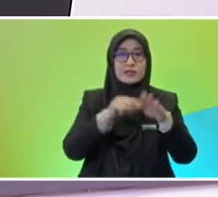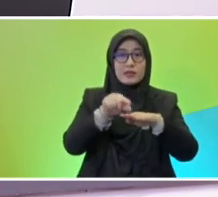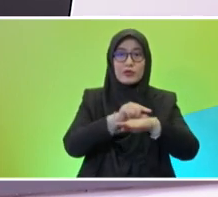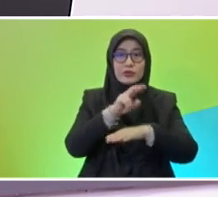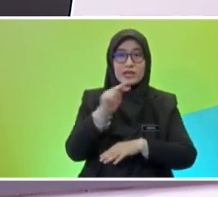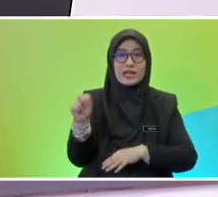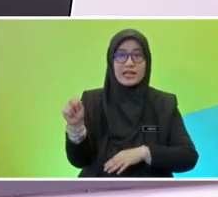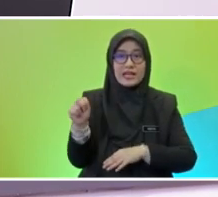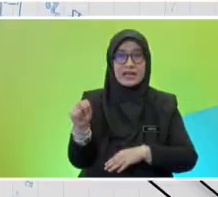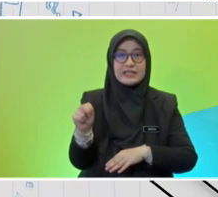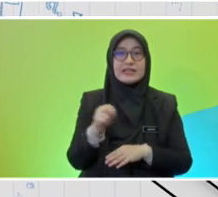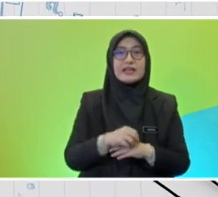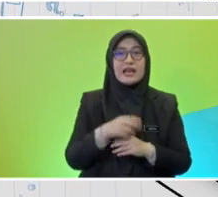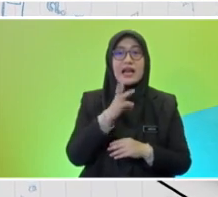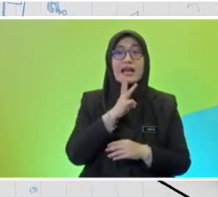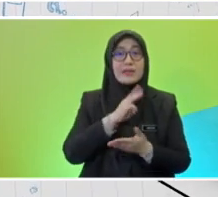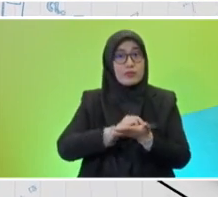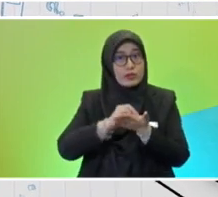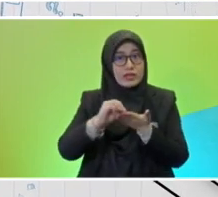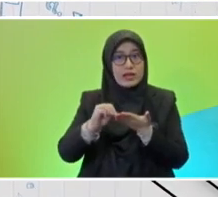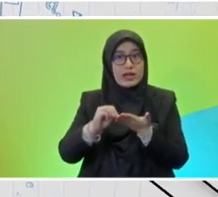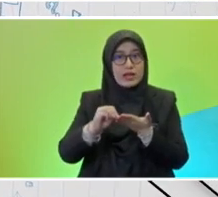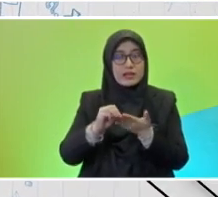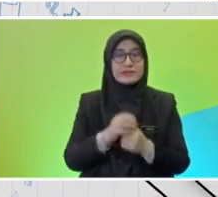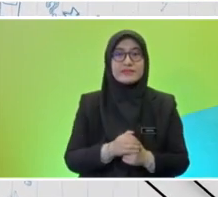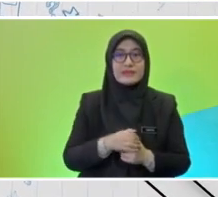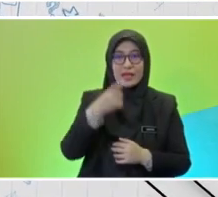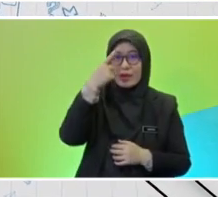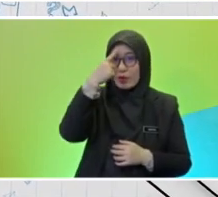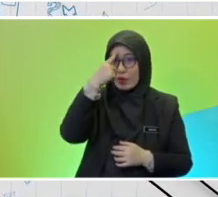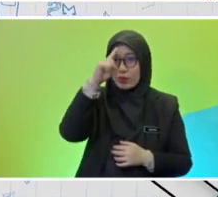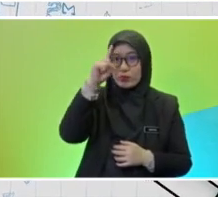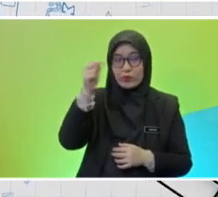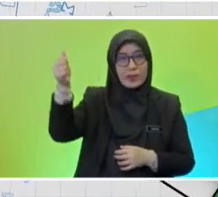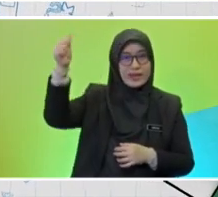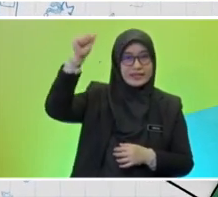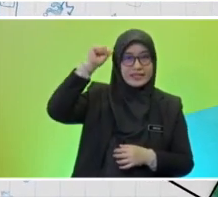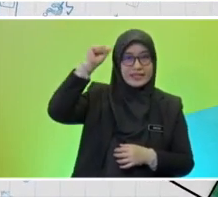kepentingan tadi untuk kita pakai mandi